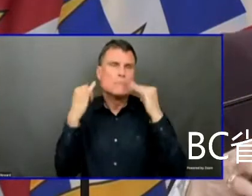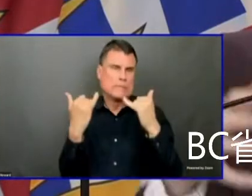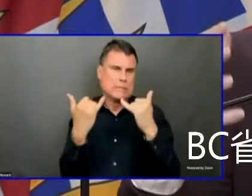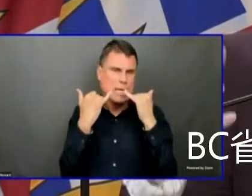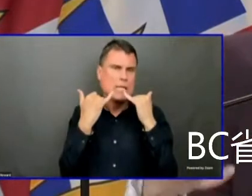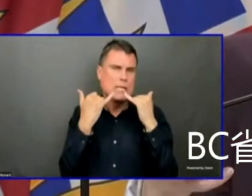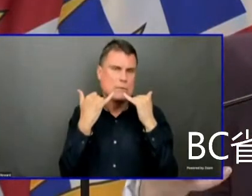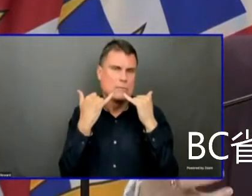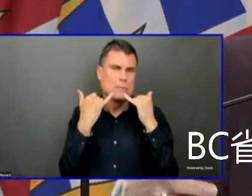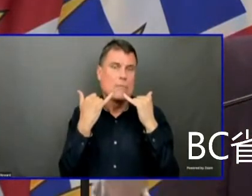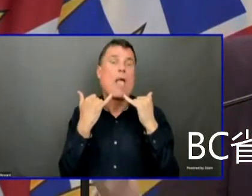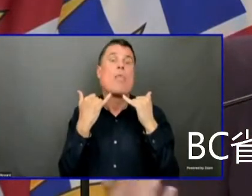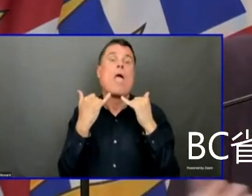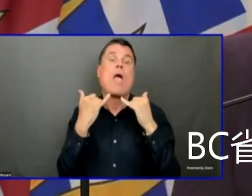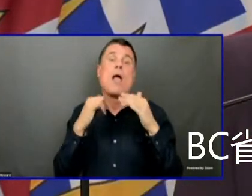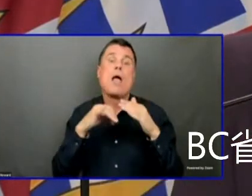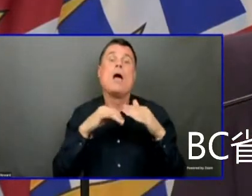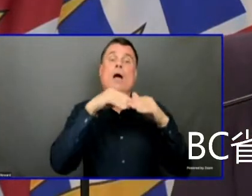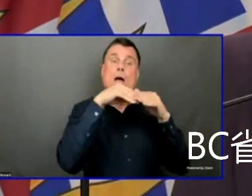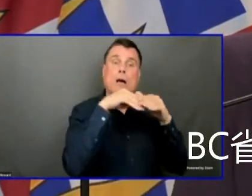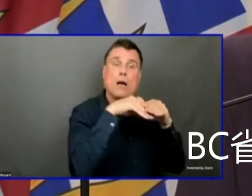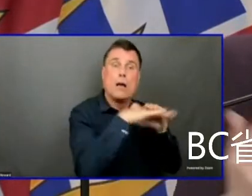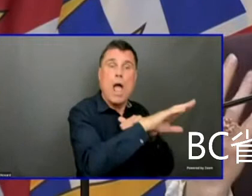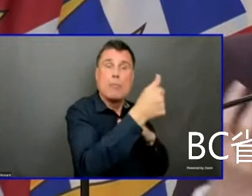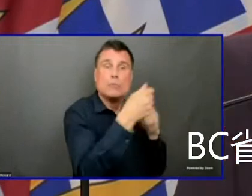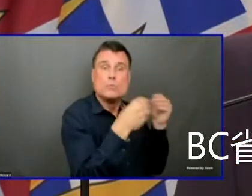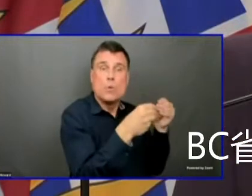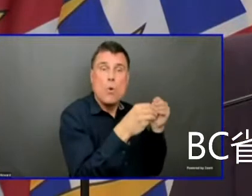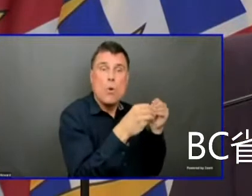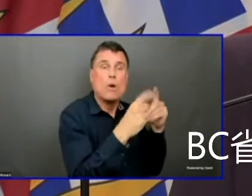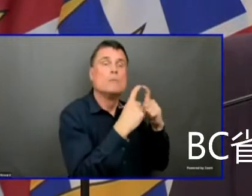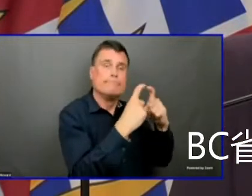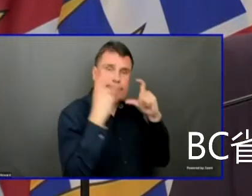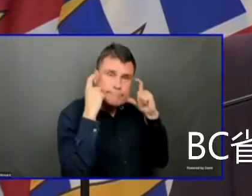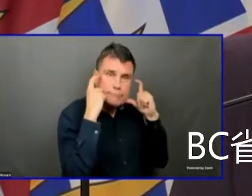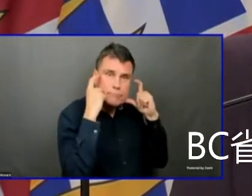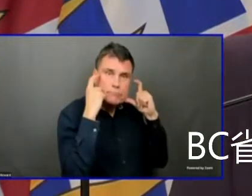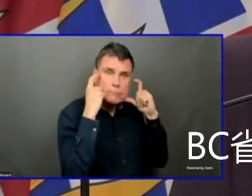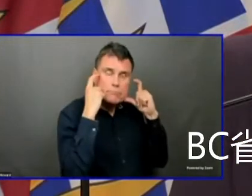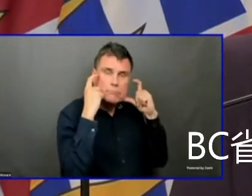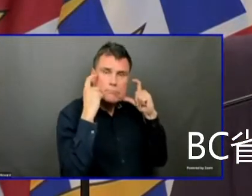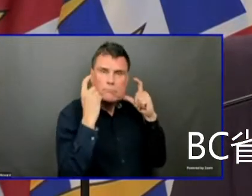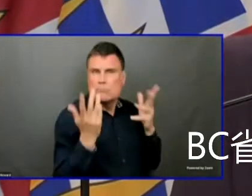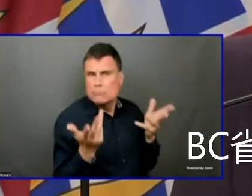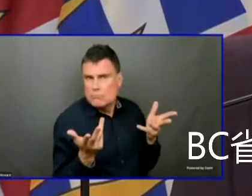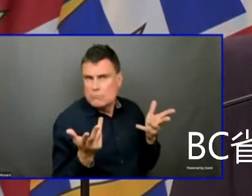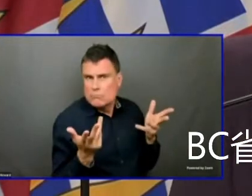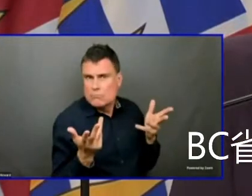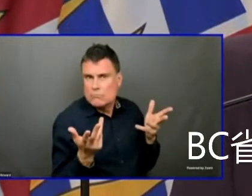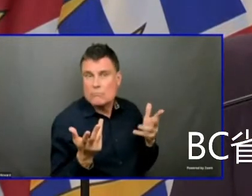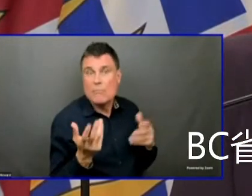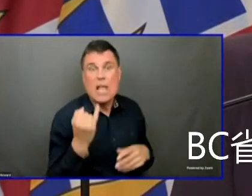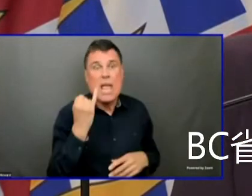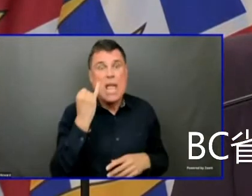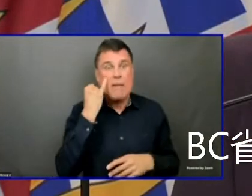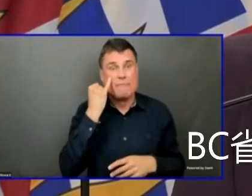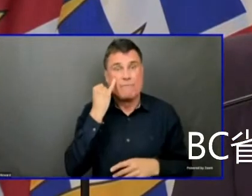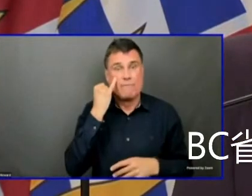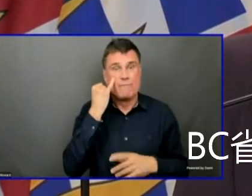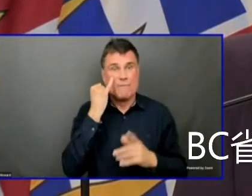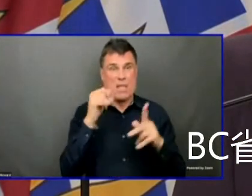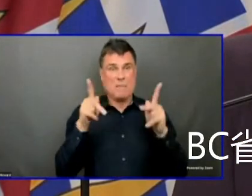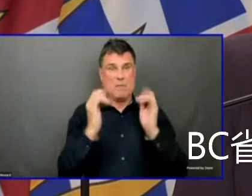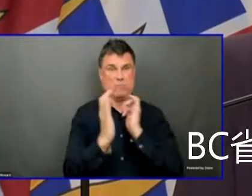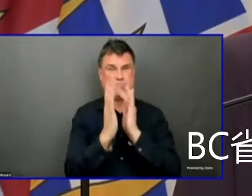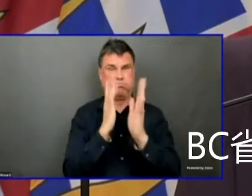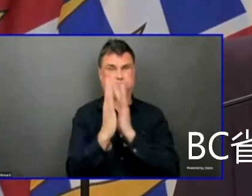罩呢，还是要讲究点科学。他的意思就是说你在走行道或者人行道走什么都不要所